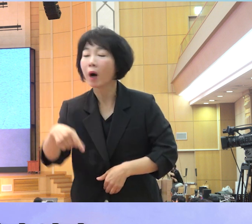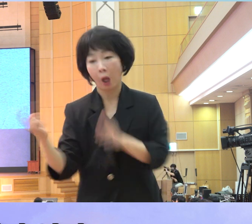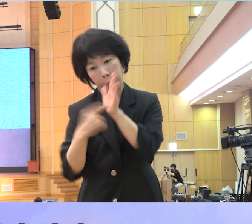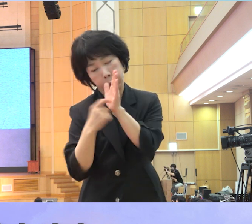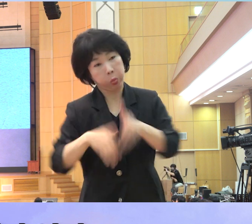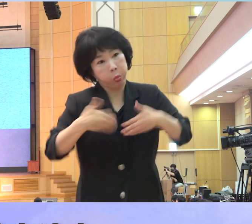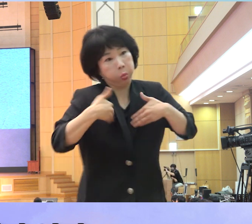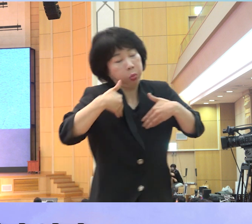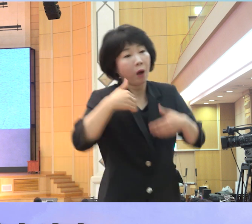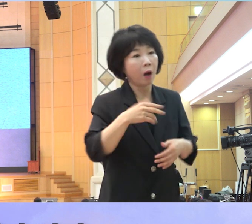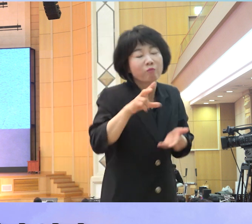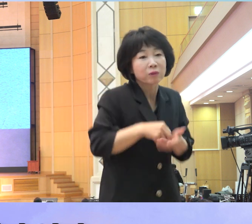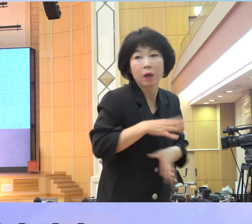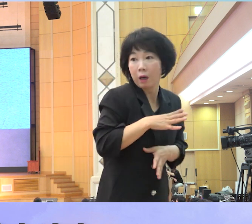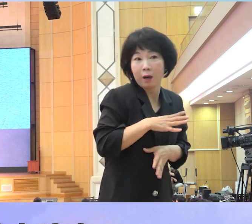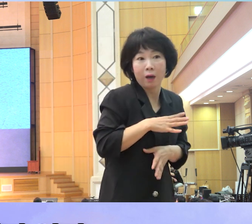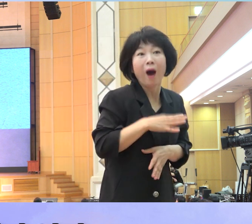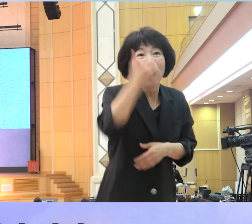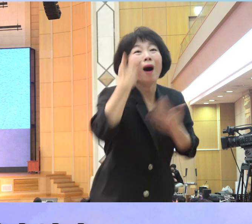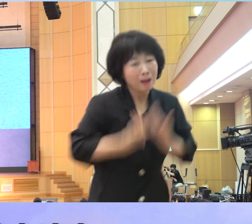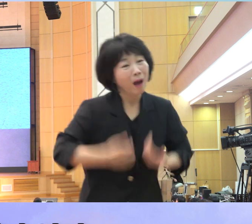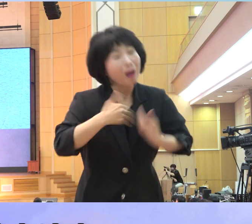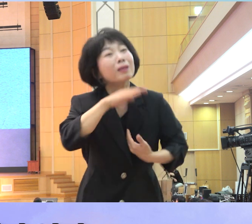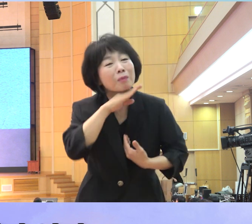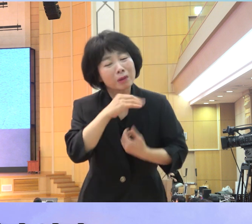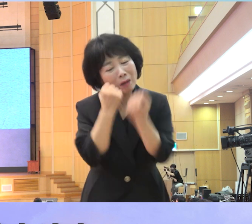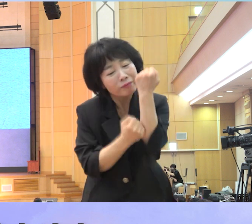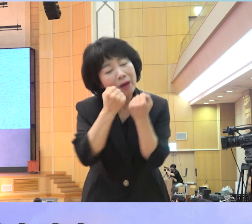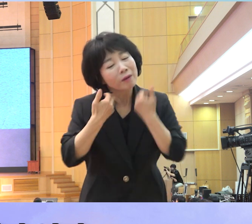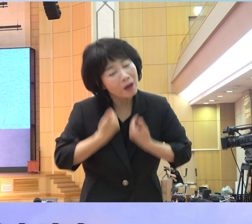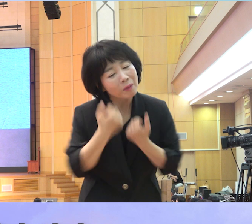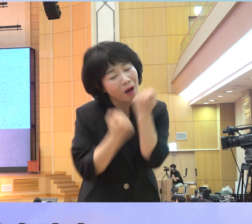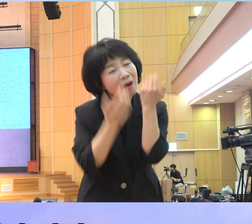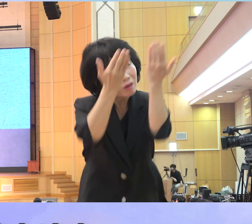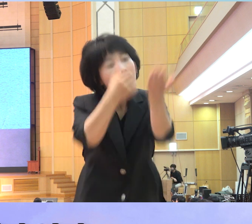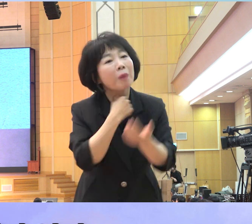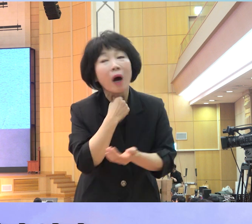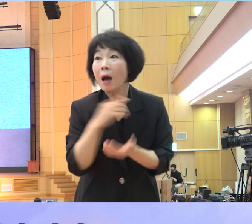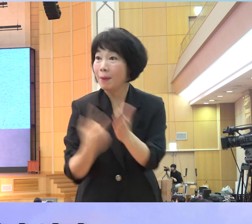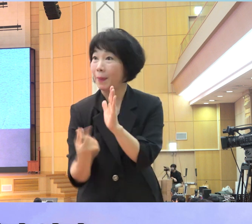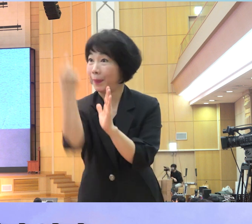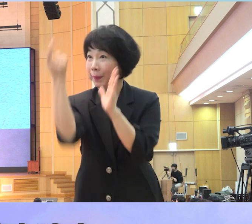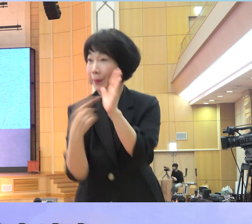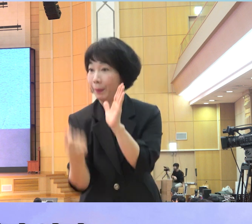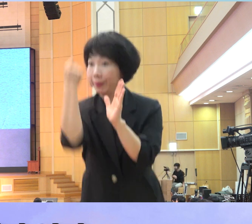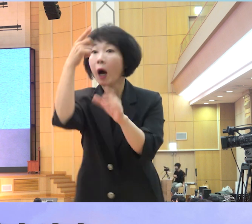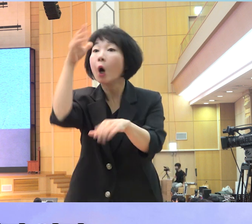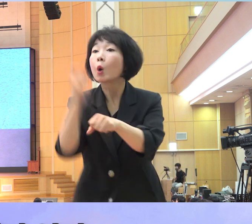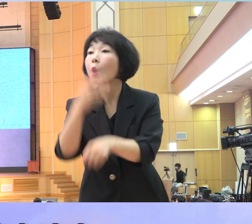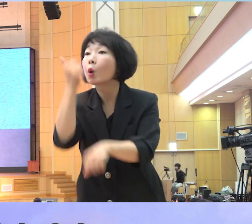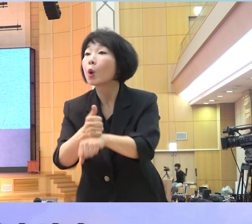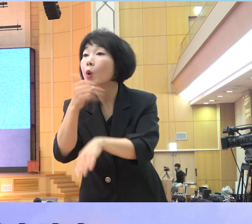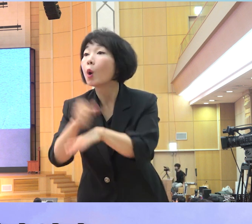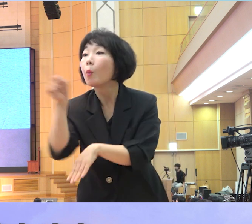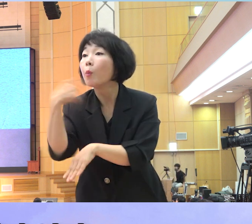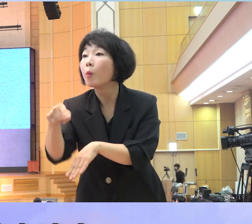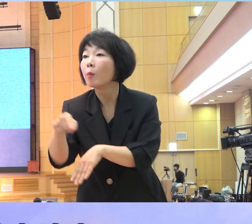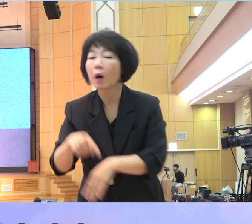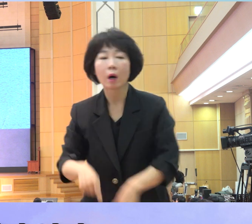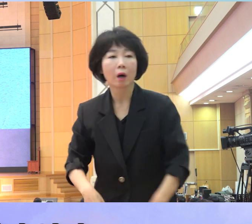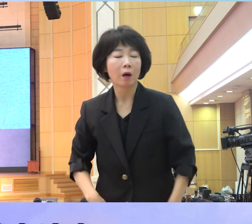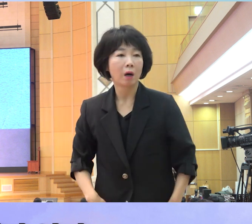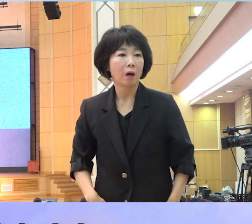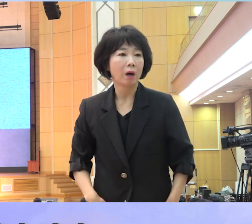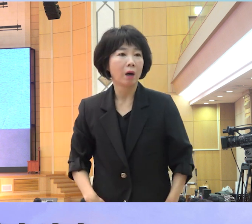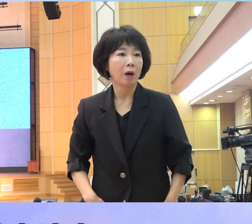그죠? 그 앞에 구차한 거 들을 시간 없다는 거예요. 그래서 결론이 뭐냐? 그 결론이 뭐야? 또 있습니다.